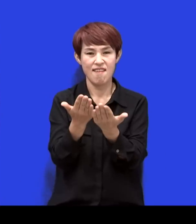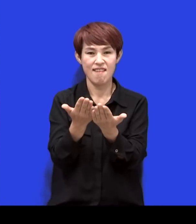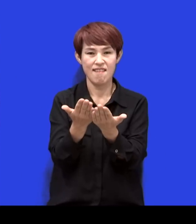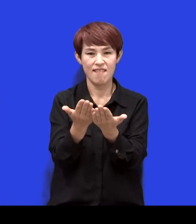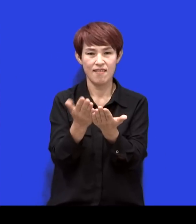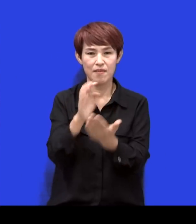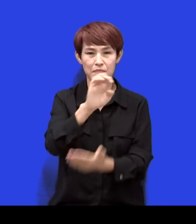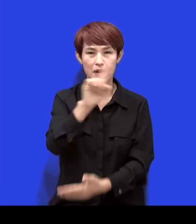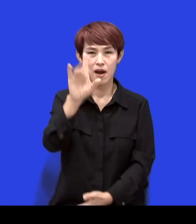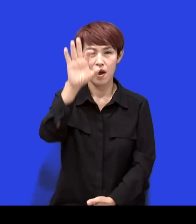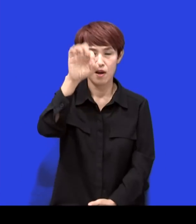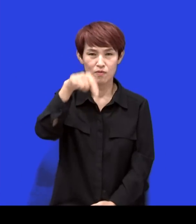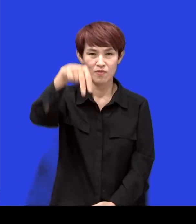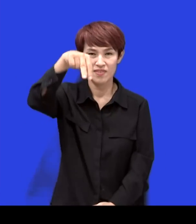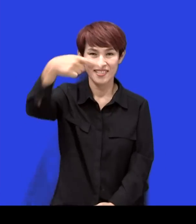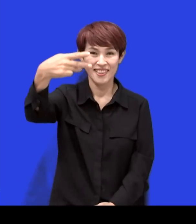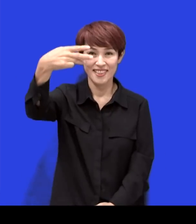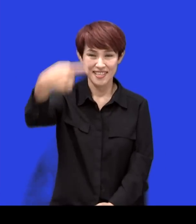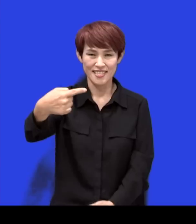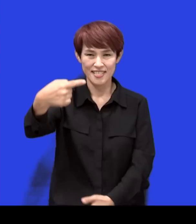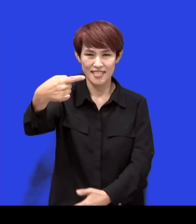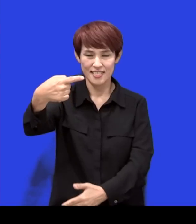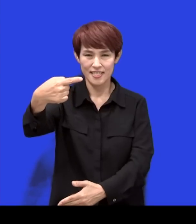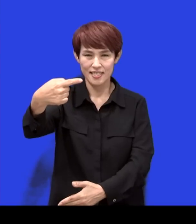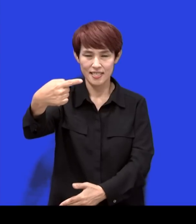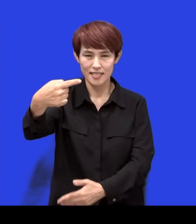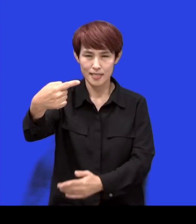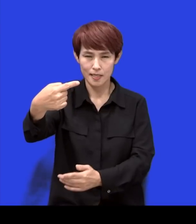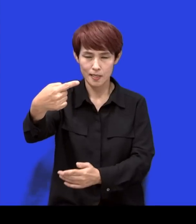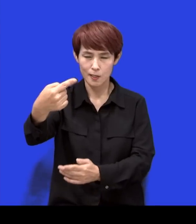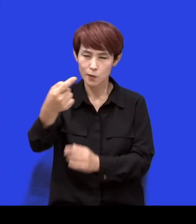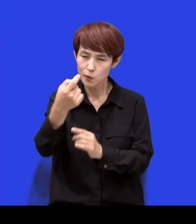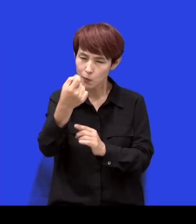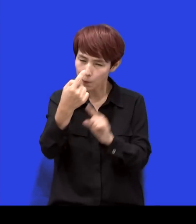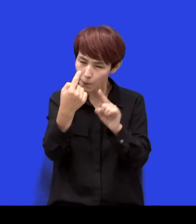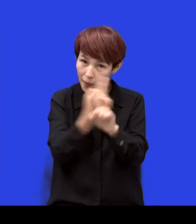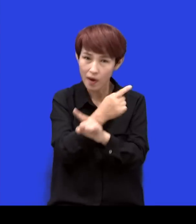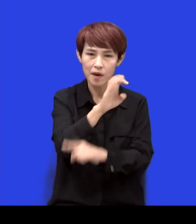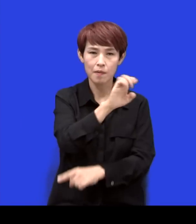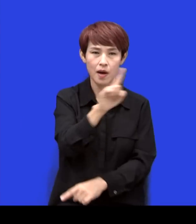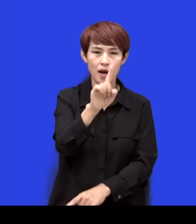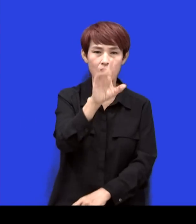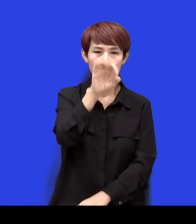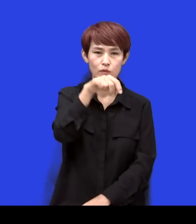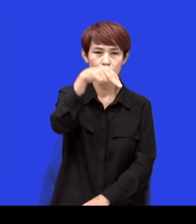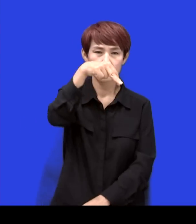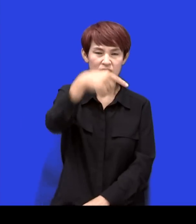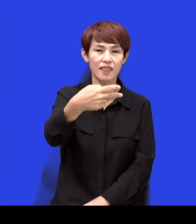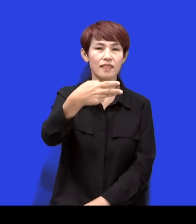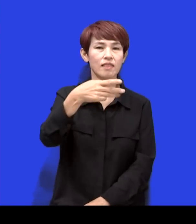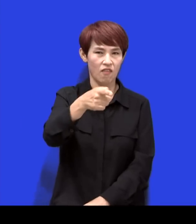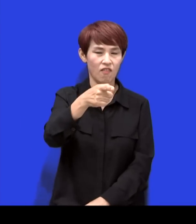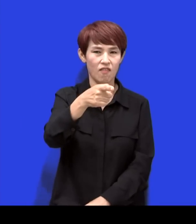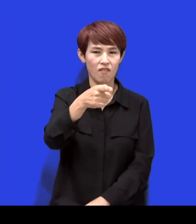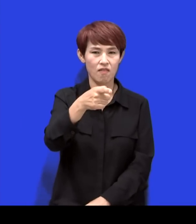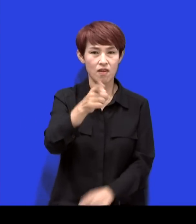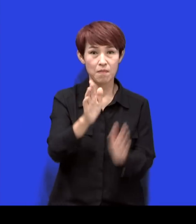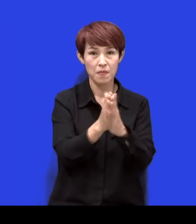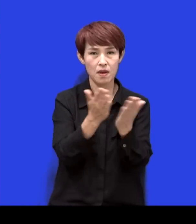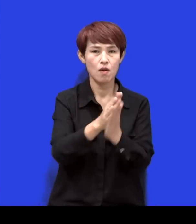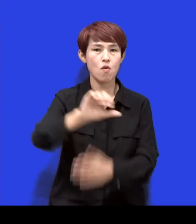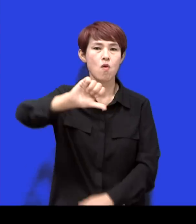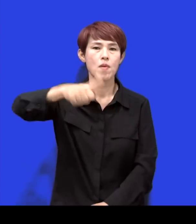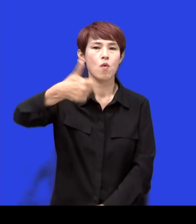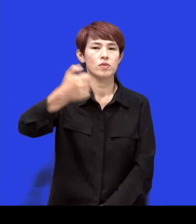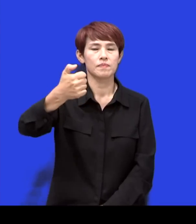이제 파우스트의 영감을 받아서 어. 파우스터라는 예, 스릴러 소설을 씁니다. 네, 550페이지예요. 왠지 그냥